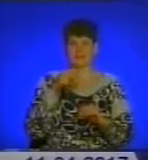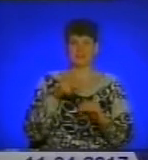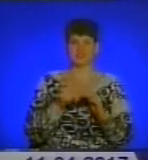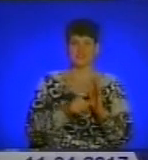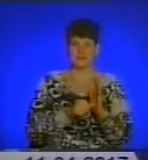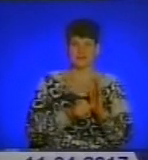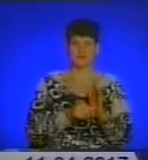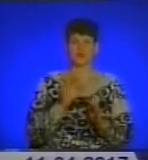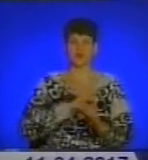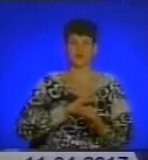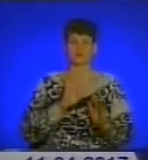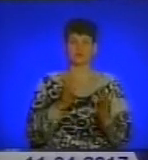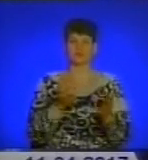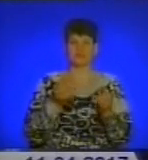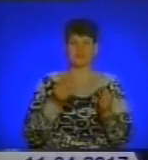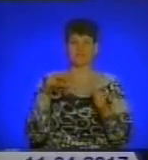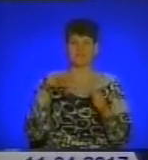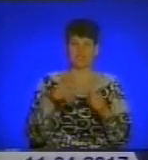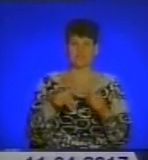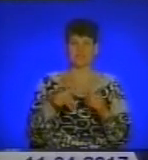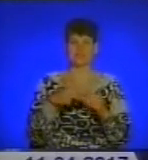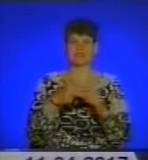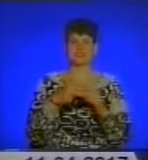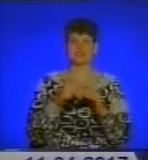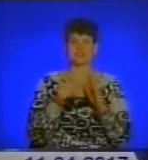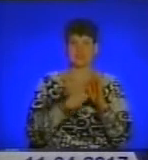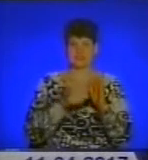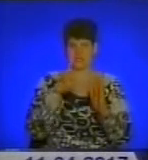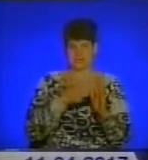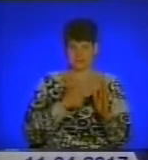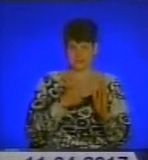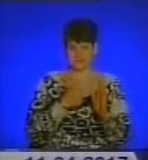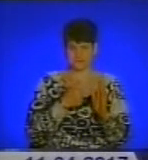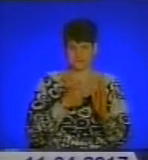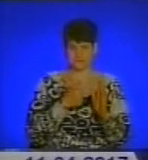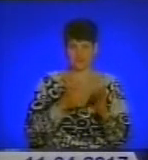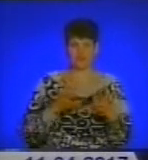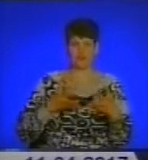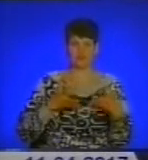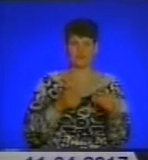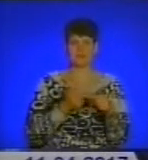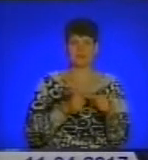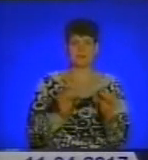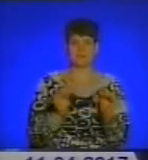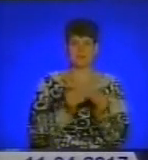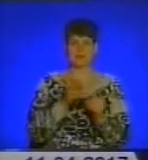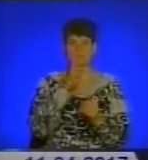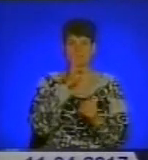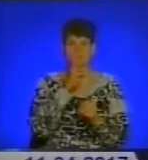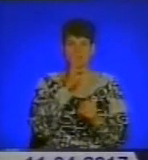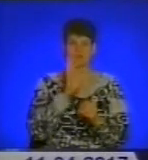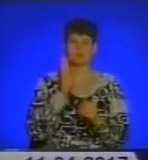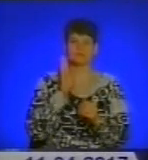Значить, відповідно, доходи будуть братися за 2016 рік. Вплив цієї мінімальної заробітної плати